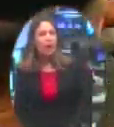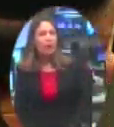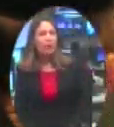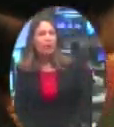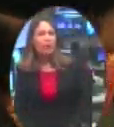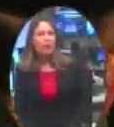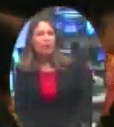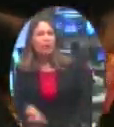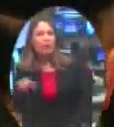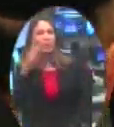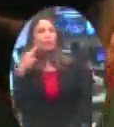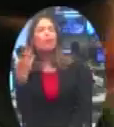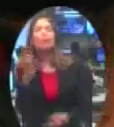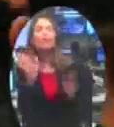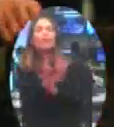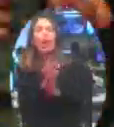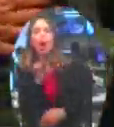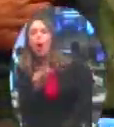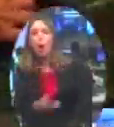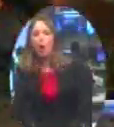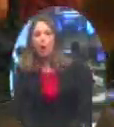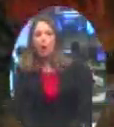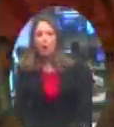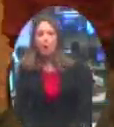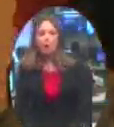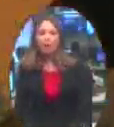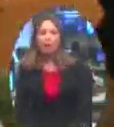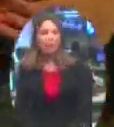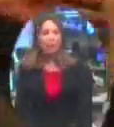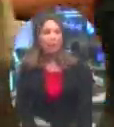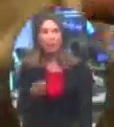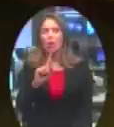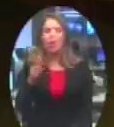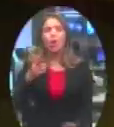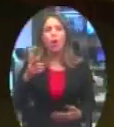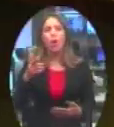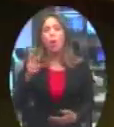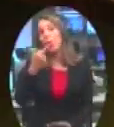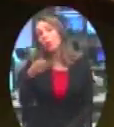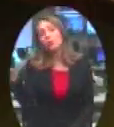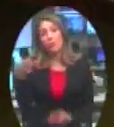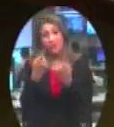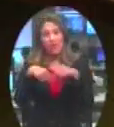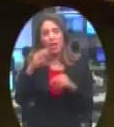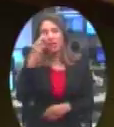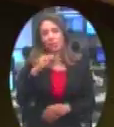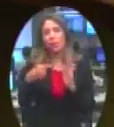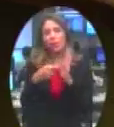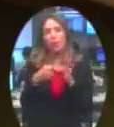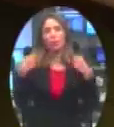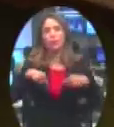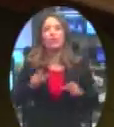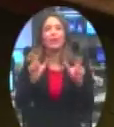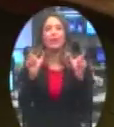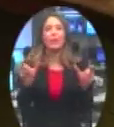זה טרור! אני אוציא אותך. אלה שלא הוצאו מהוועדה, ניסו לגרום ליושב הראש להימנע מההצבעה. יעל גרמן?